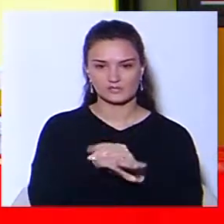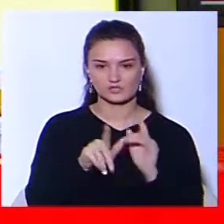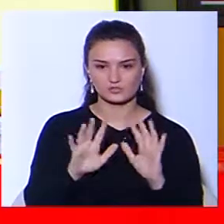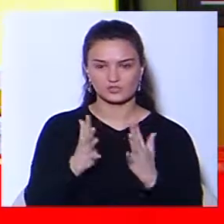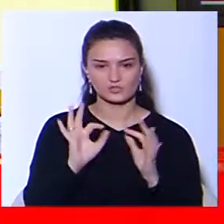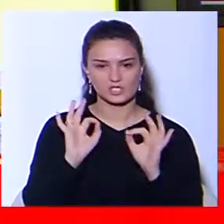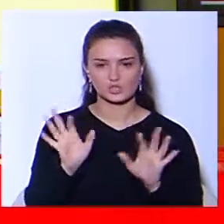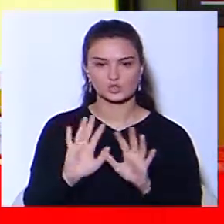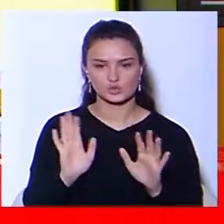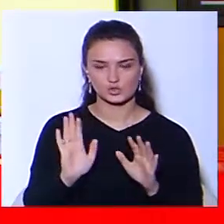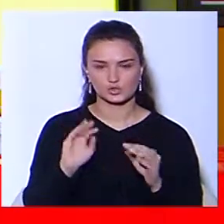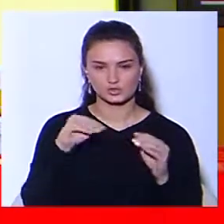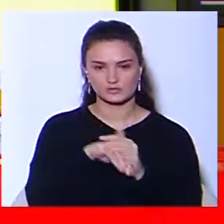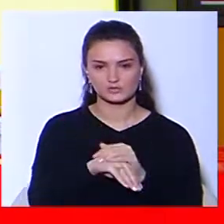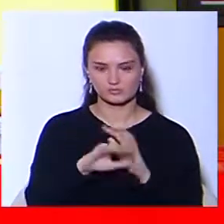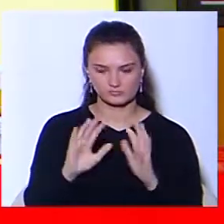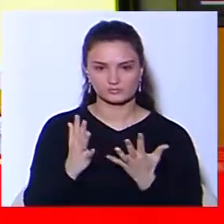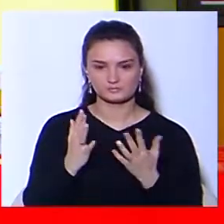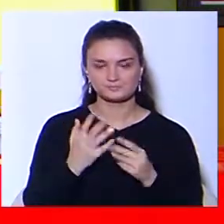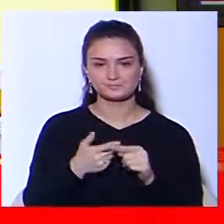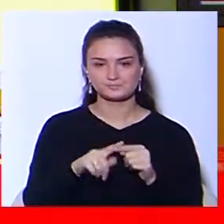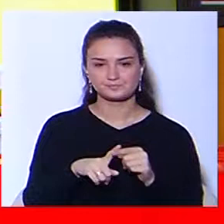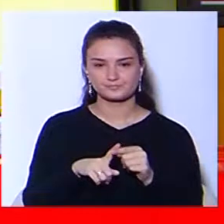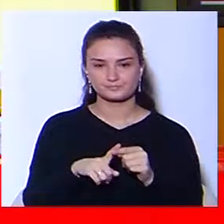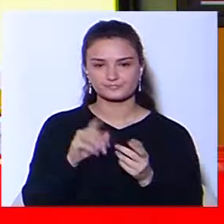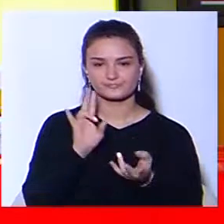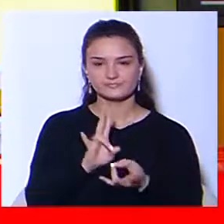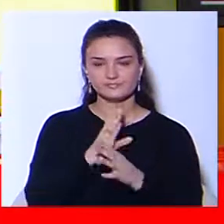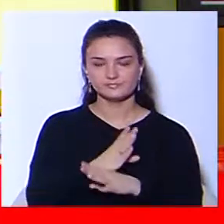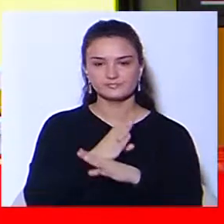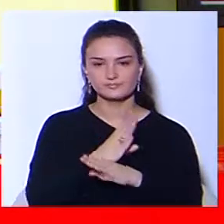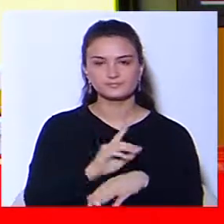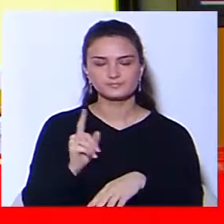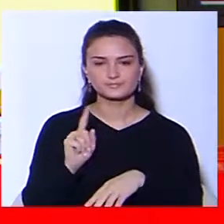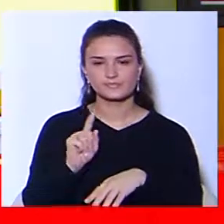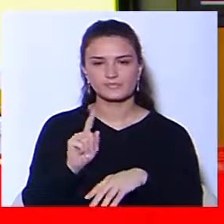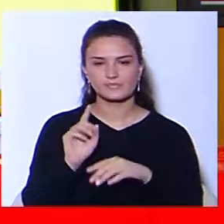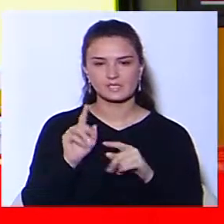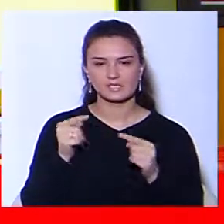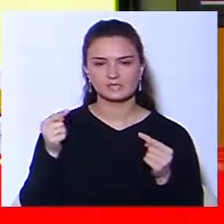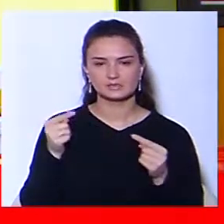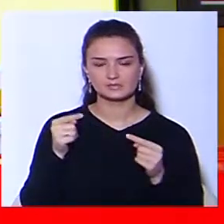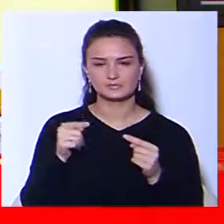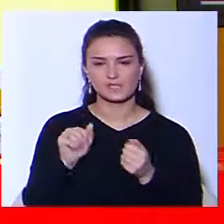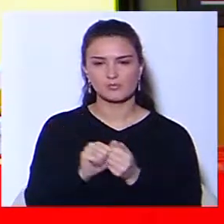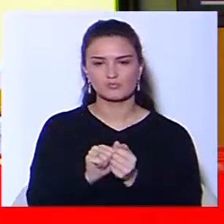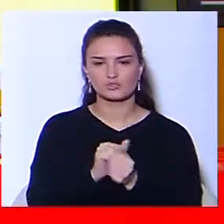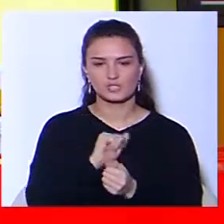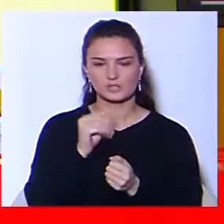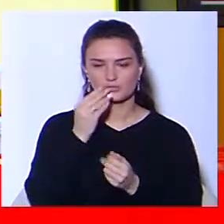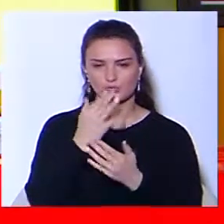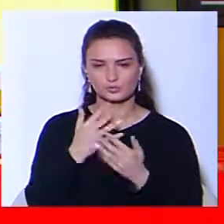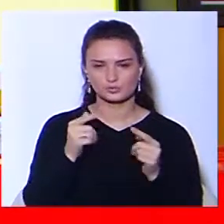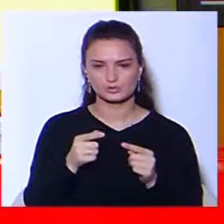შემთხვევაში, არასწორად შენახვის შემთხვევაში, მე ხაზს უსვამ, არასწორად შენახვაში იგულისხმება არასათანადოდ გამომშრალი